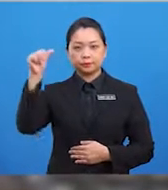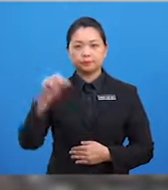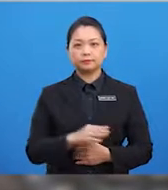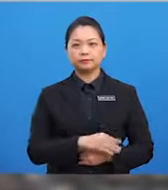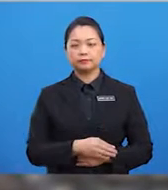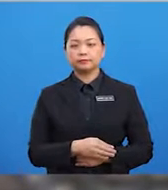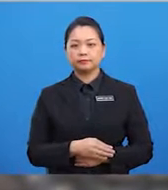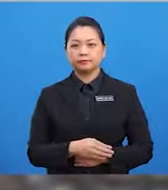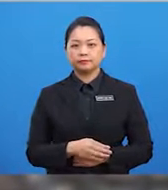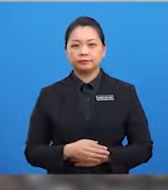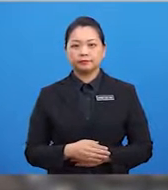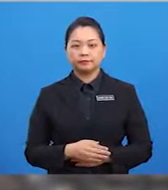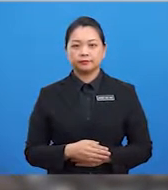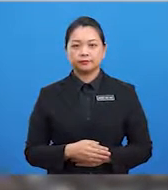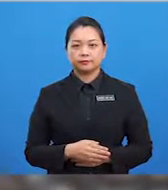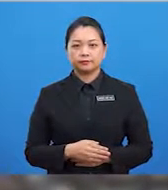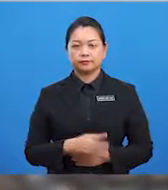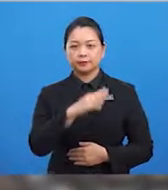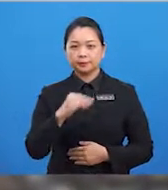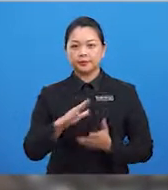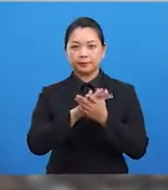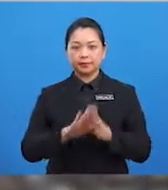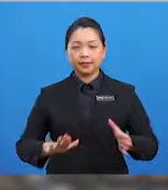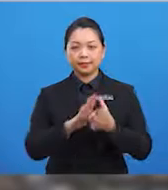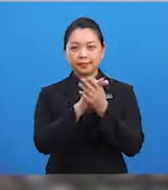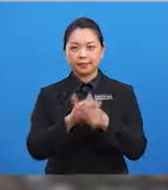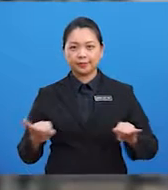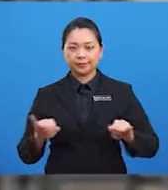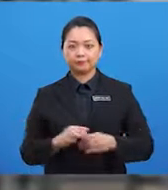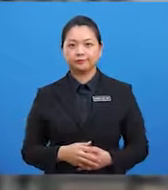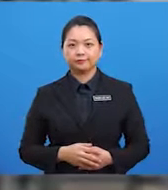Assalamualaikum warahmatullahi wabarakatuh dan selamat sejahtera.